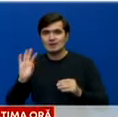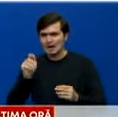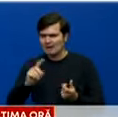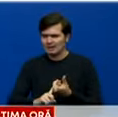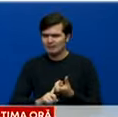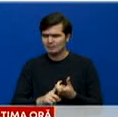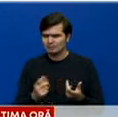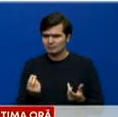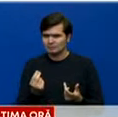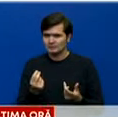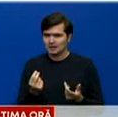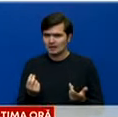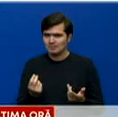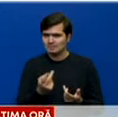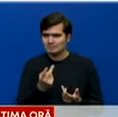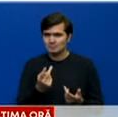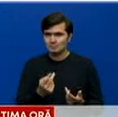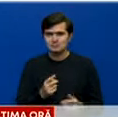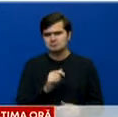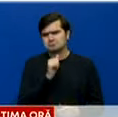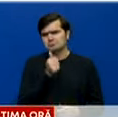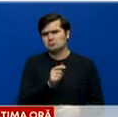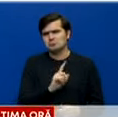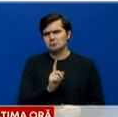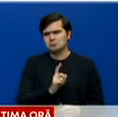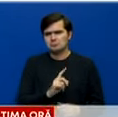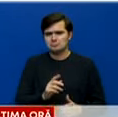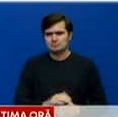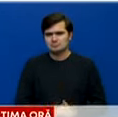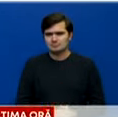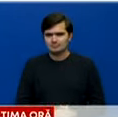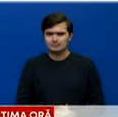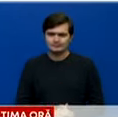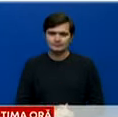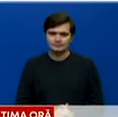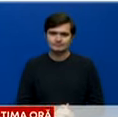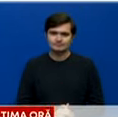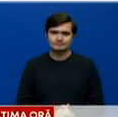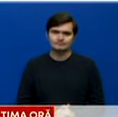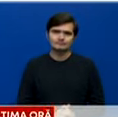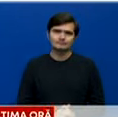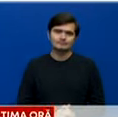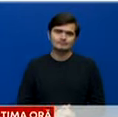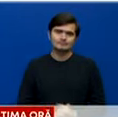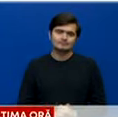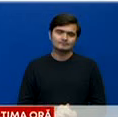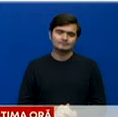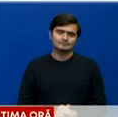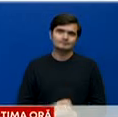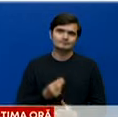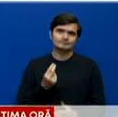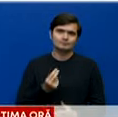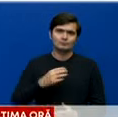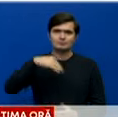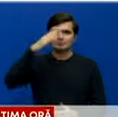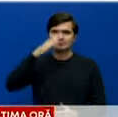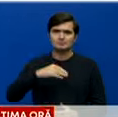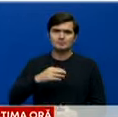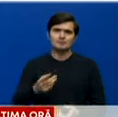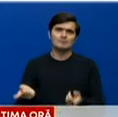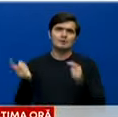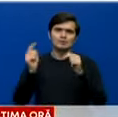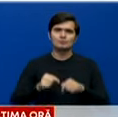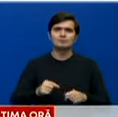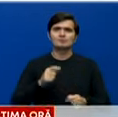aici? Au vreo legătură cele două? În niciun caz. Ok, mulțumesc frumos. Bună ziua, Adrian Vasilache de la Hot News. Revenind la